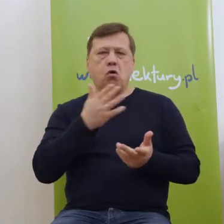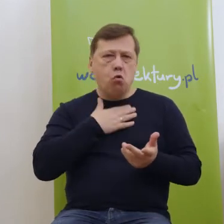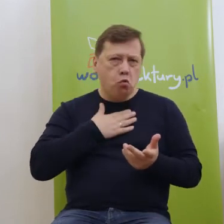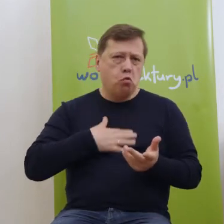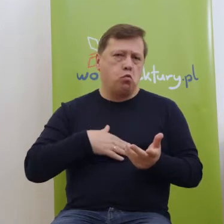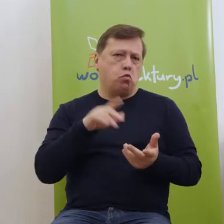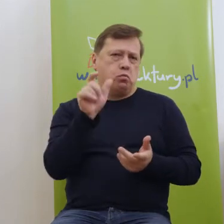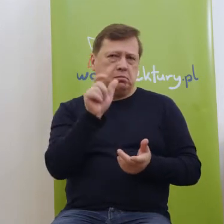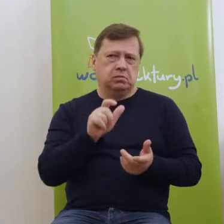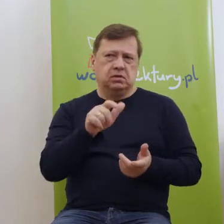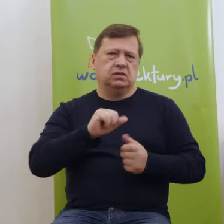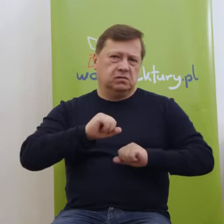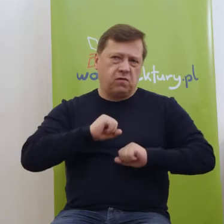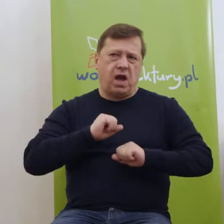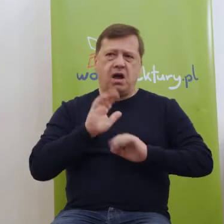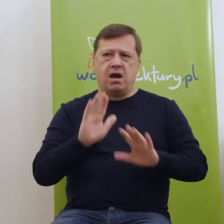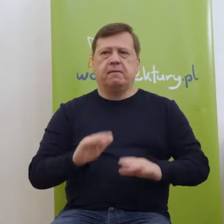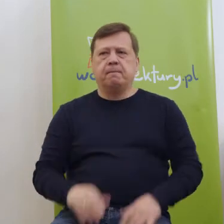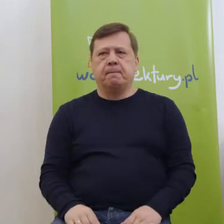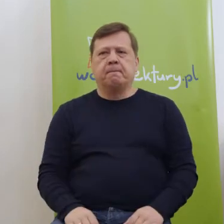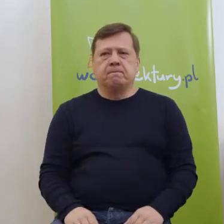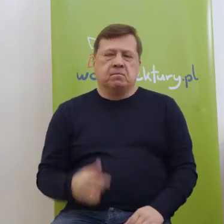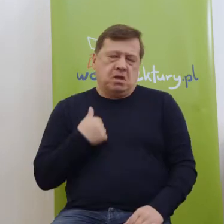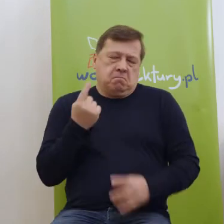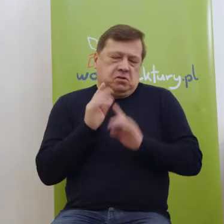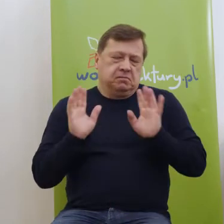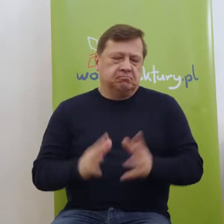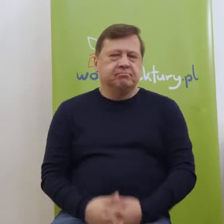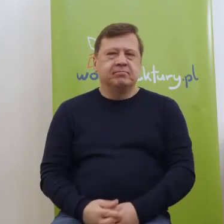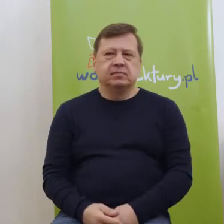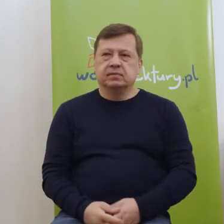jest... Ona jest po prostu fajna chyba. Tak mi się wydaje, że jest fajna.